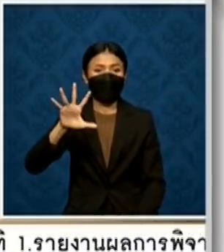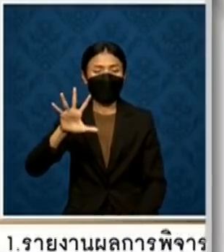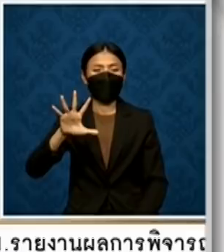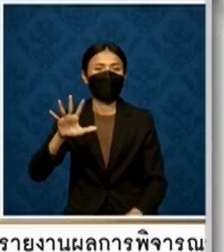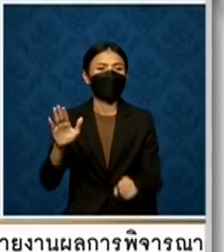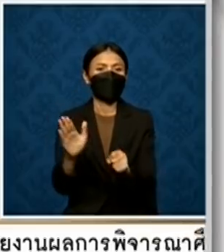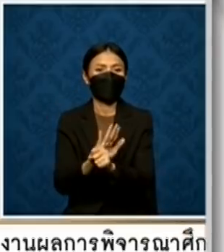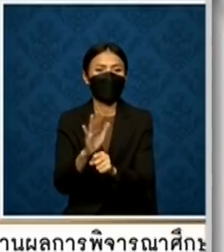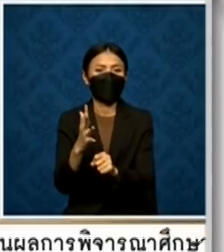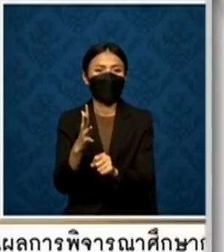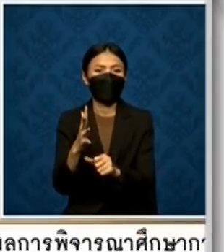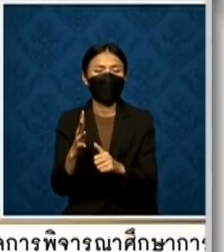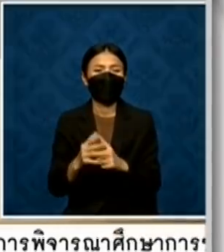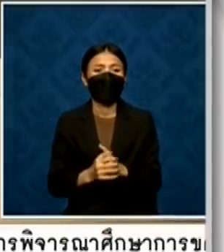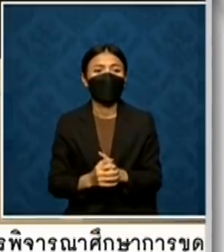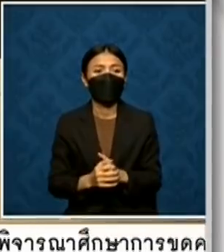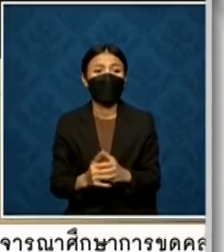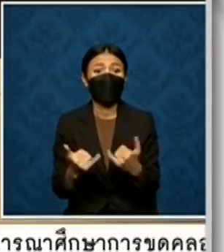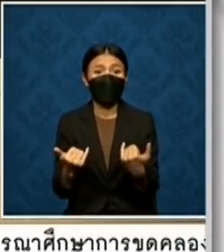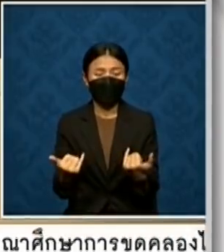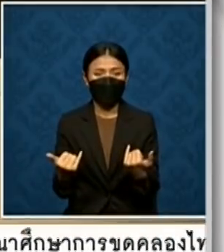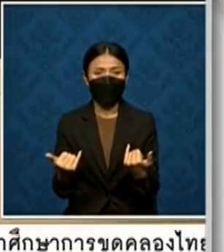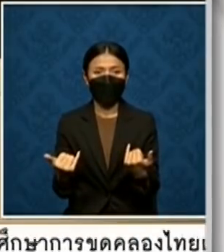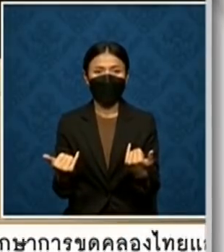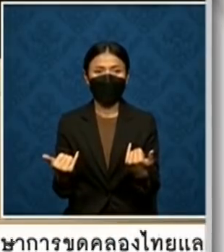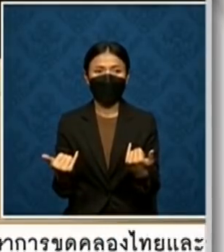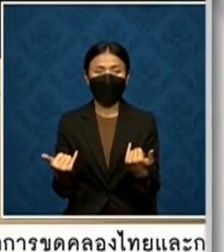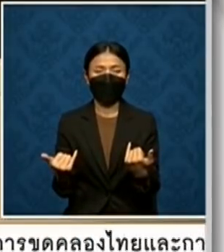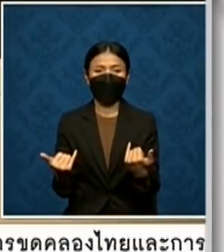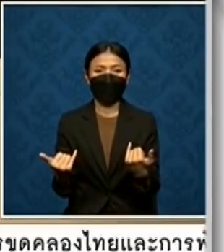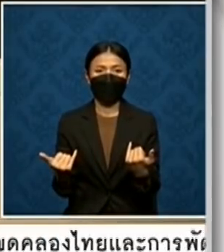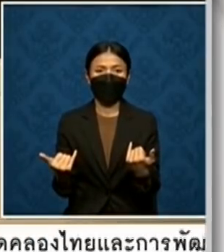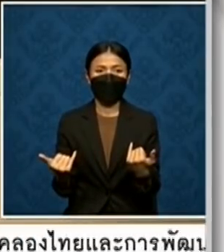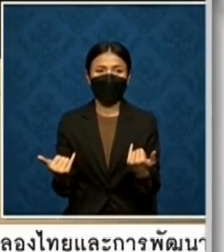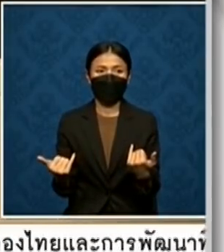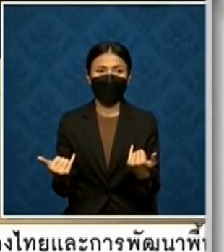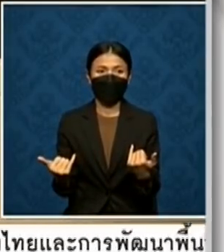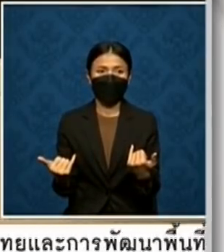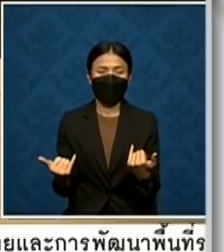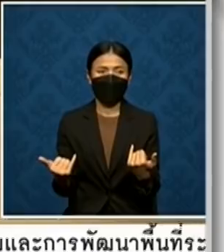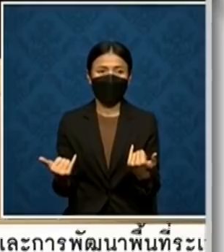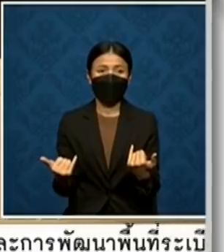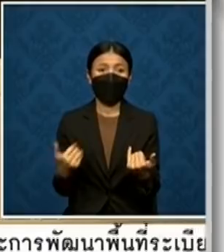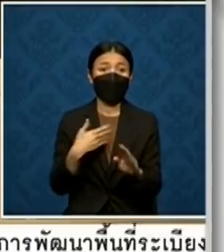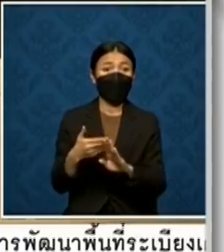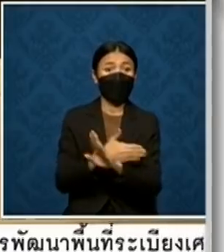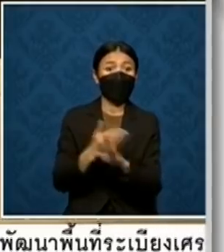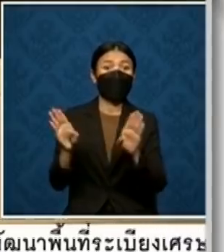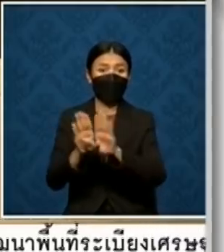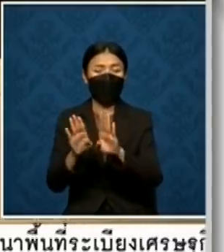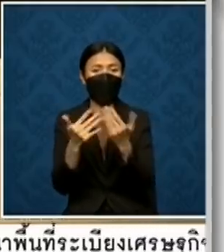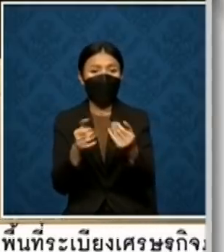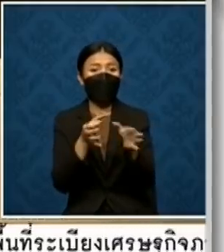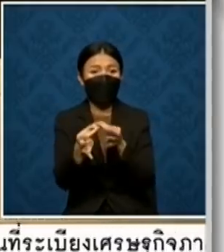ตั้ง20คนลงชื่อกันขอพูดตั้ง50คนก็ได้พูดถึงทั้งหมดสมัยก่อนมี20คนได้พูด10คนก็เก่งนะแ